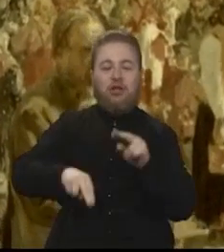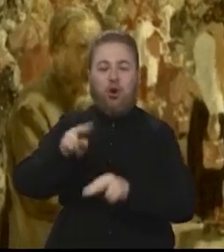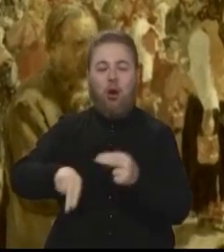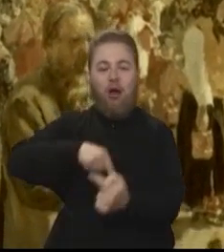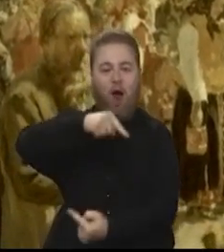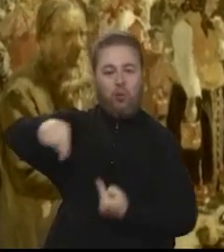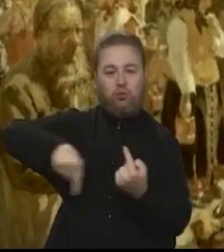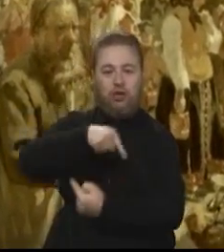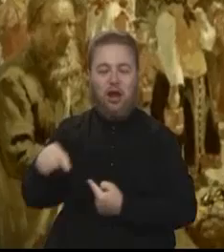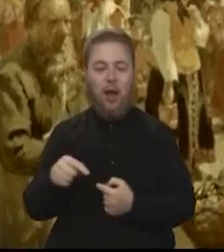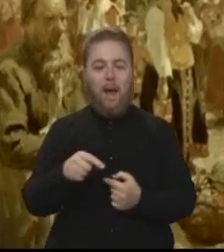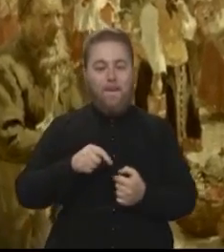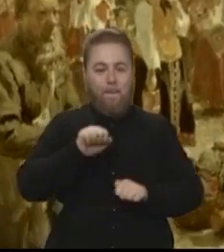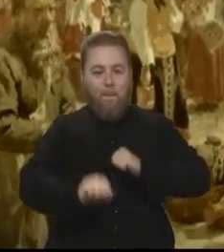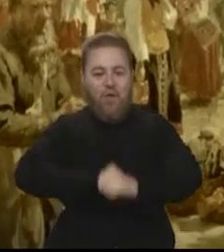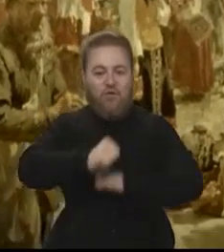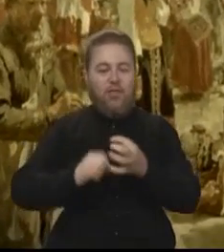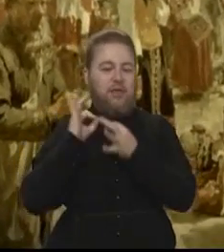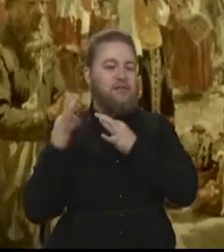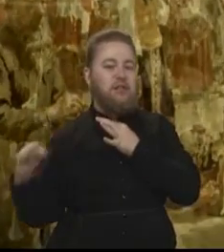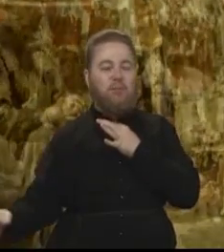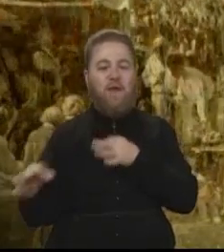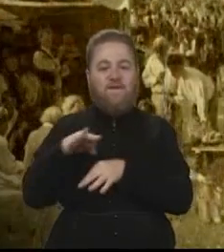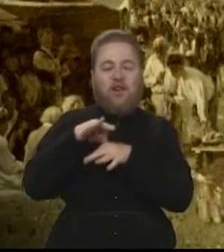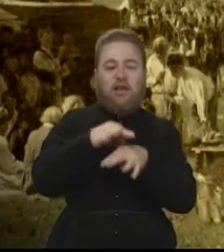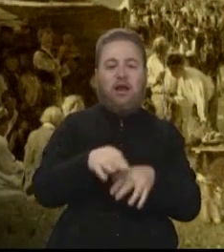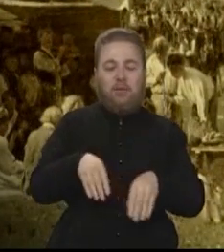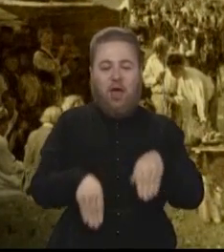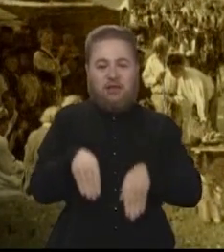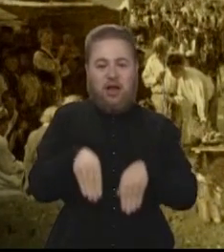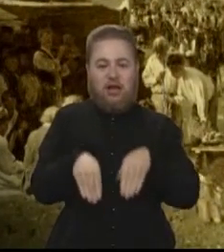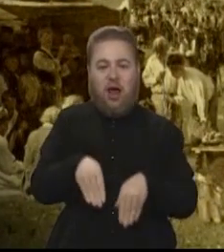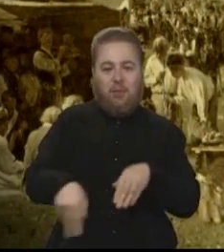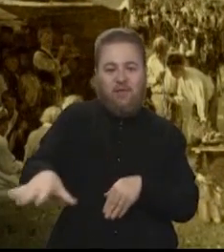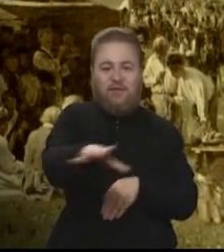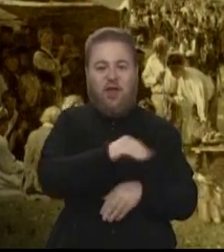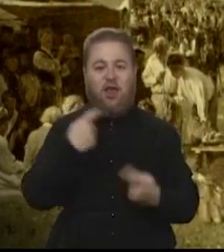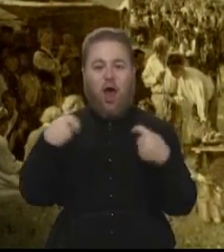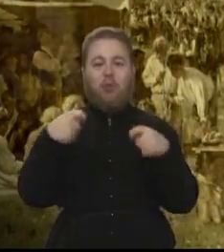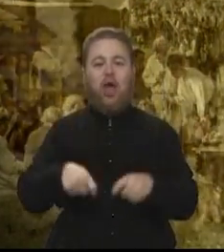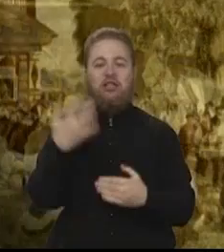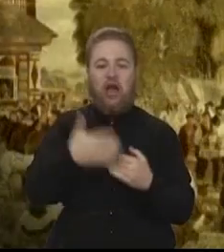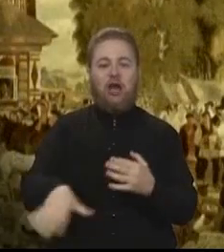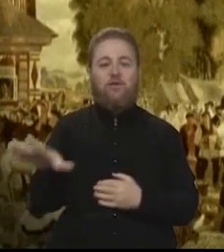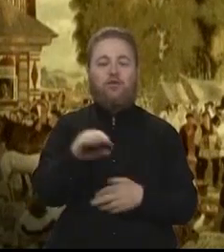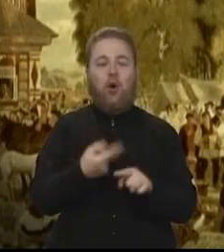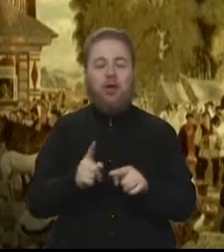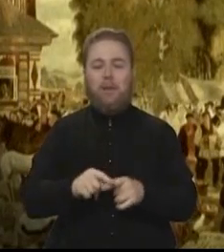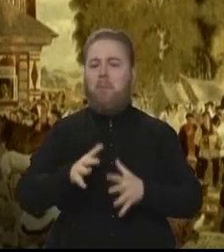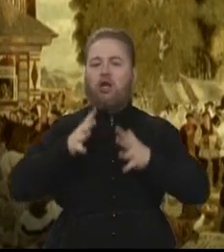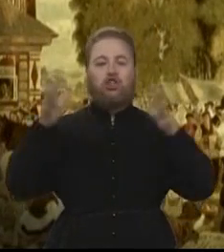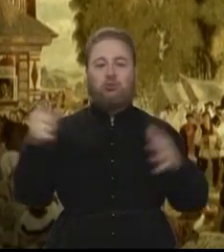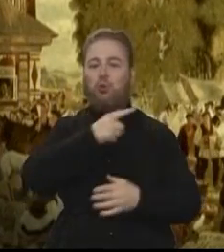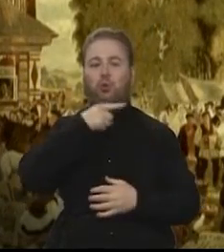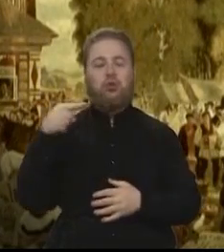карусель, медведь на цепи. Его водили по всей ярмарке. На задних лапах он ходил, заканчивая все это большим